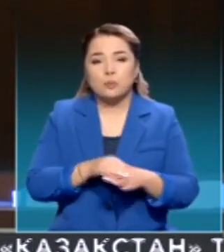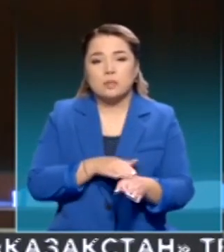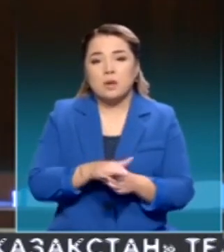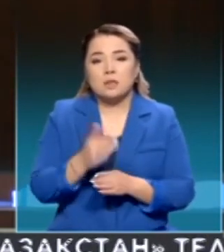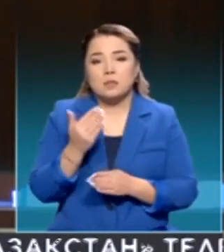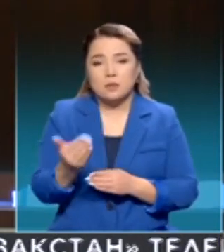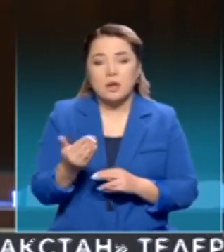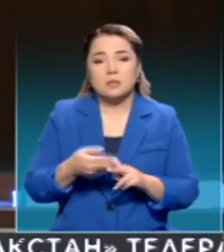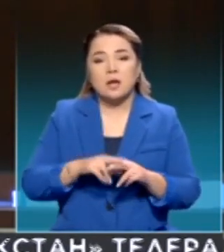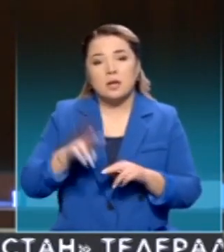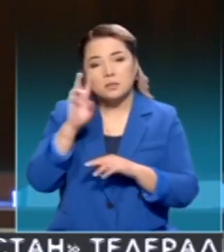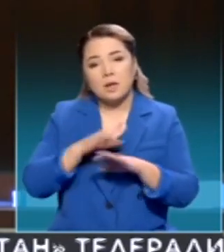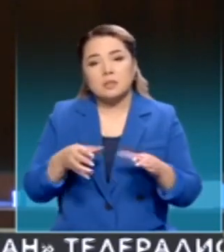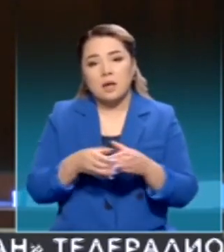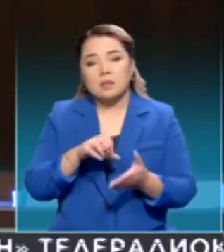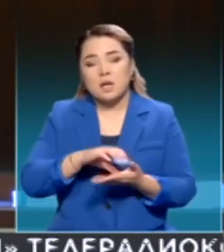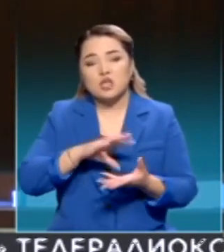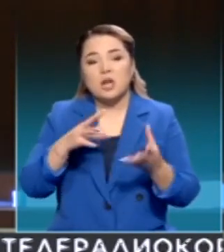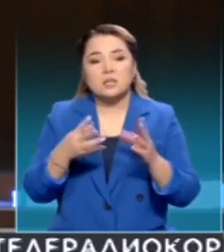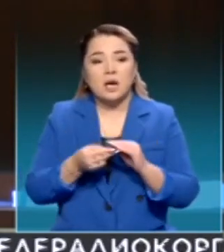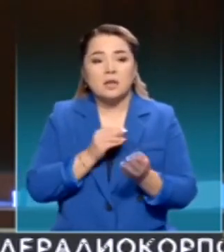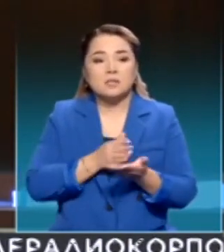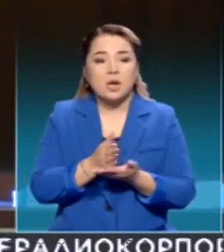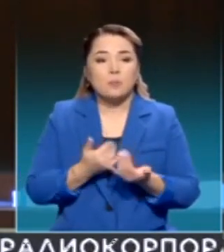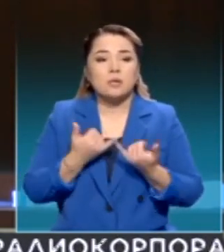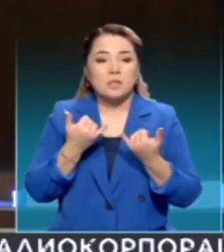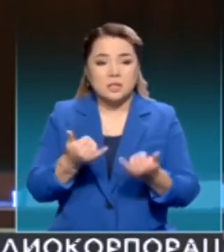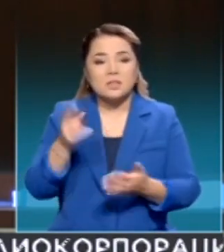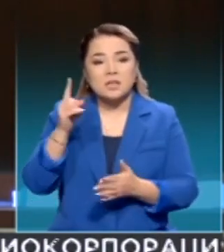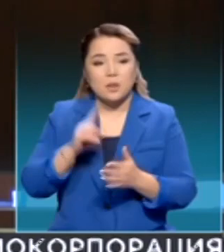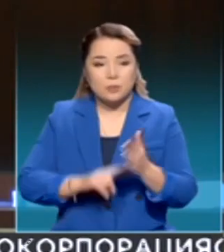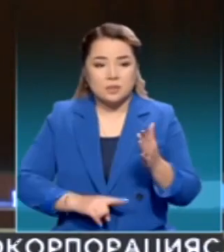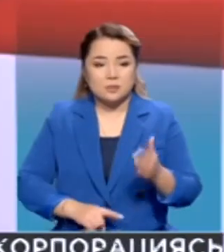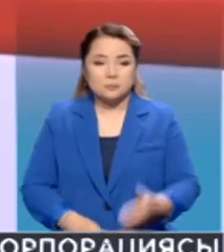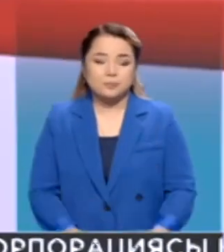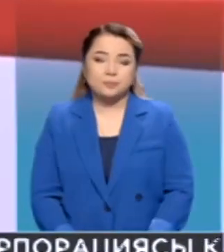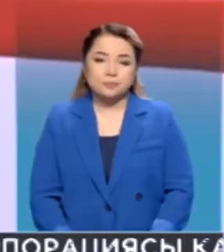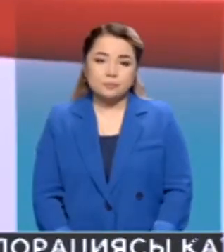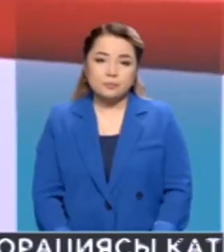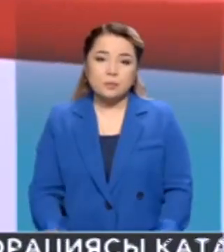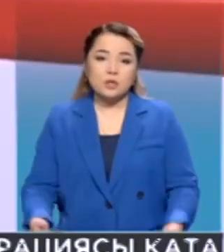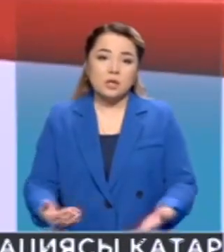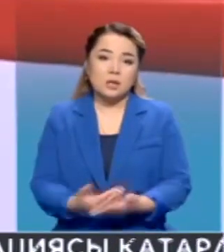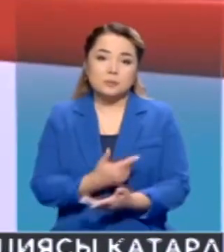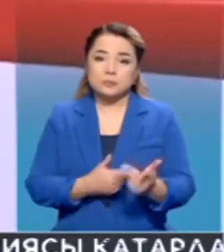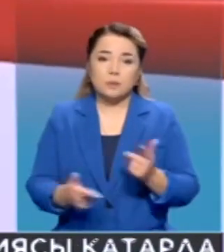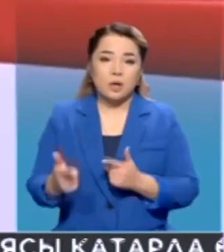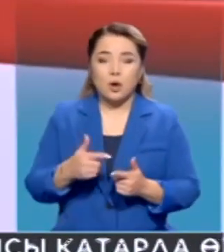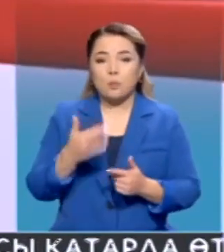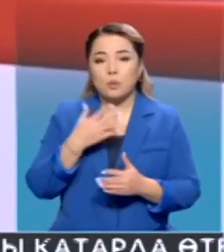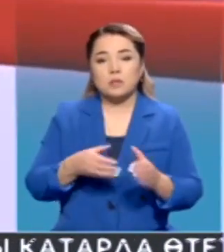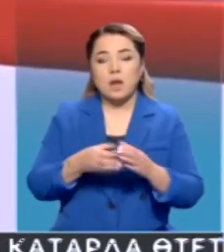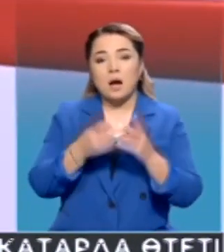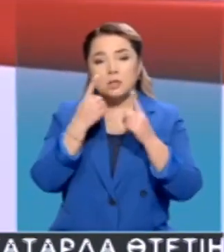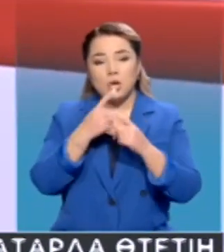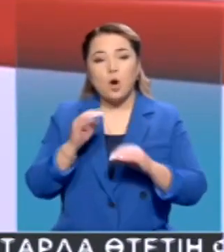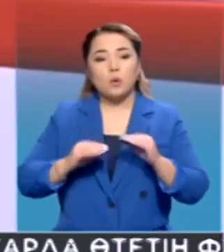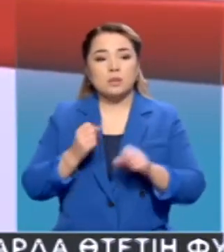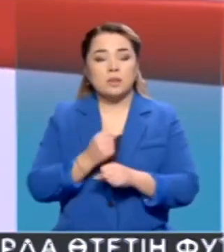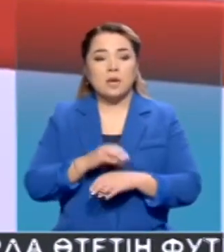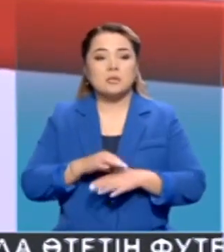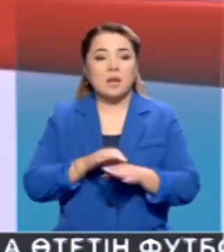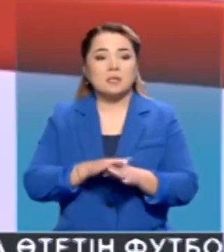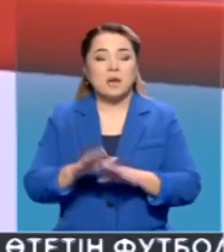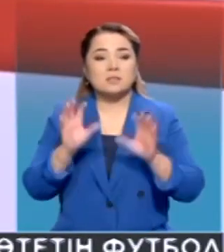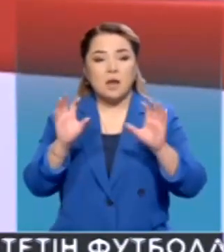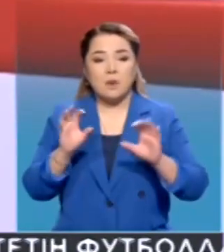етіп, ел игілігіне нәтижелі қызмет етеді деп сенеміз. Жаңадан әзірленіп жатқан бұқаралық ақпарат құралдары туралы